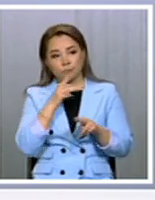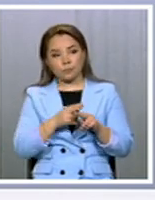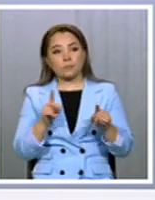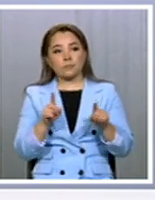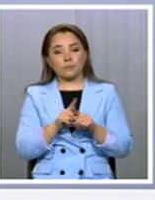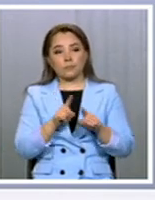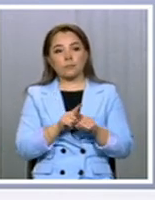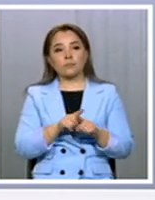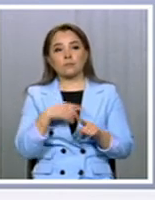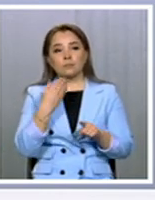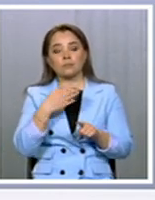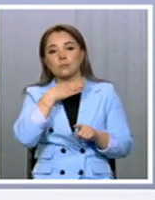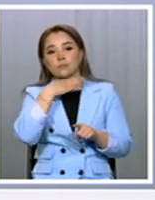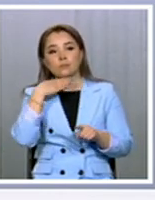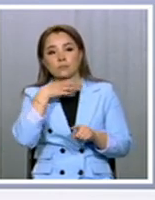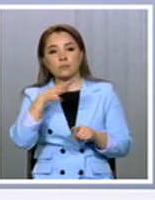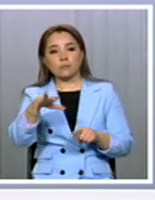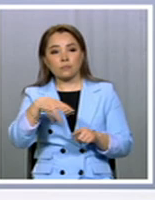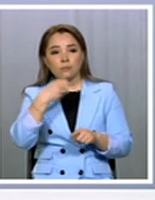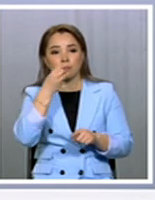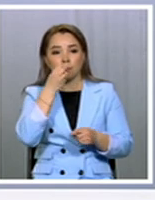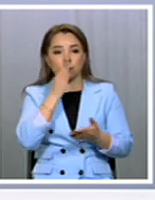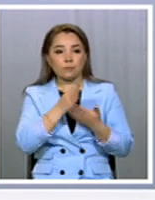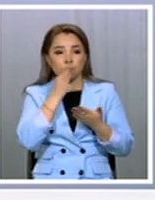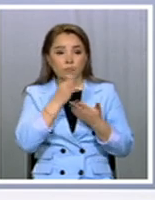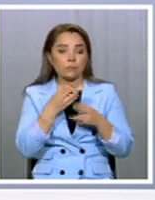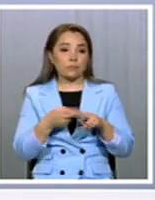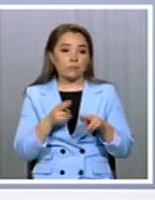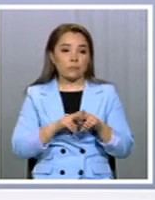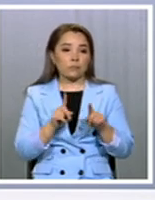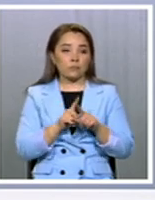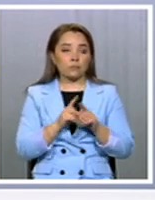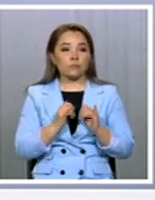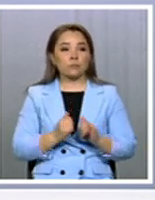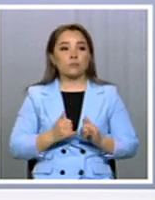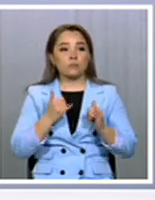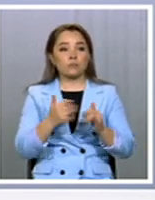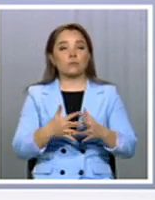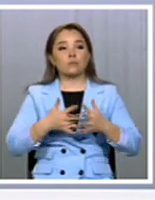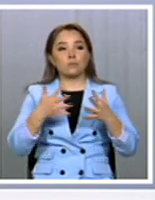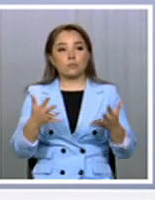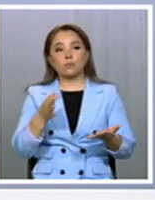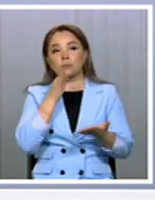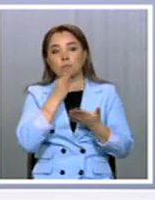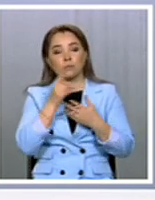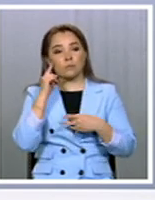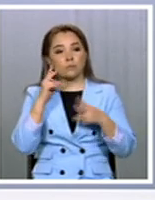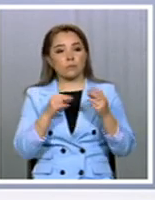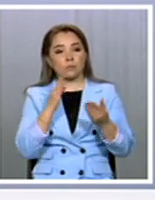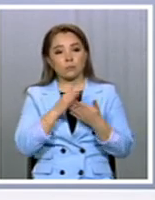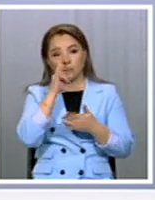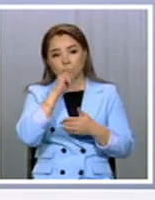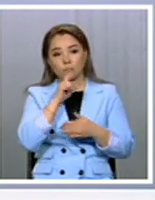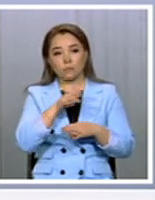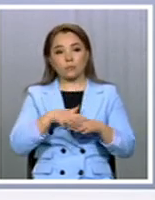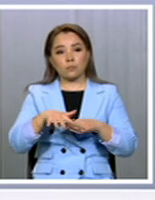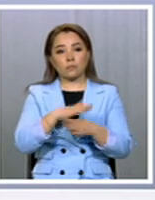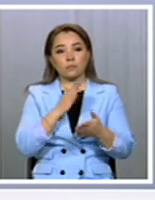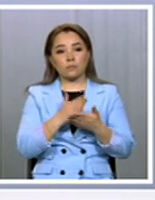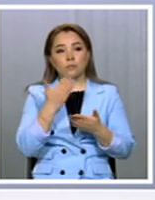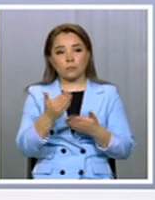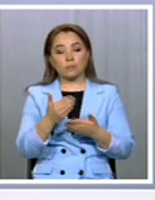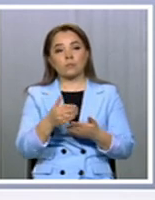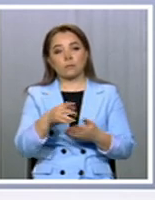ет асап жейтін болған. Бұның өзі үлкен құрмет саналатын. Қазақ халқында